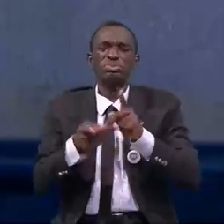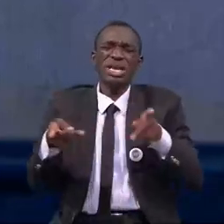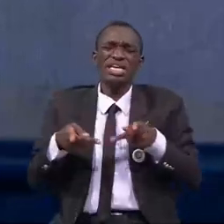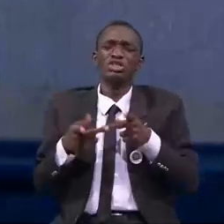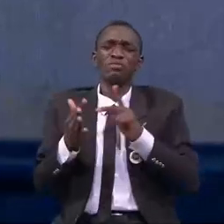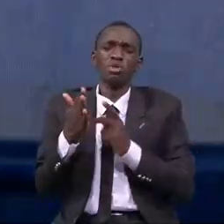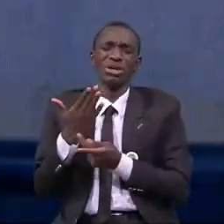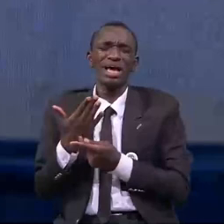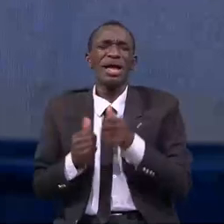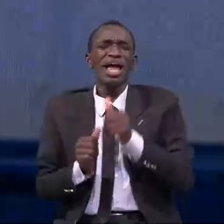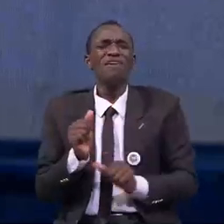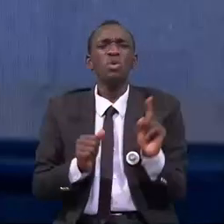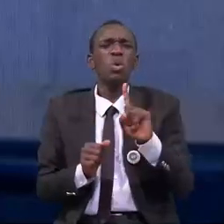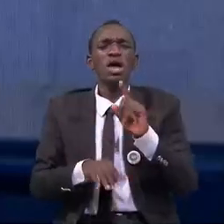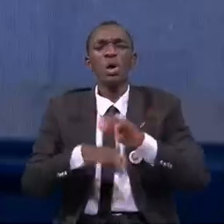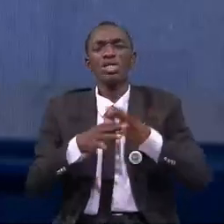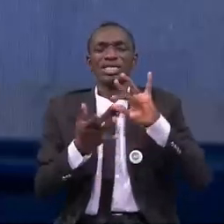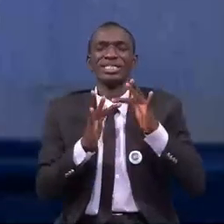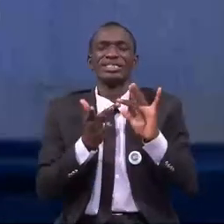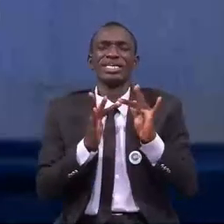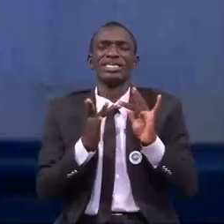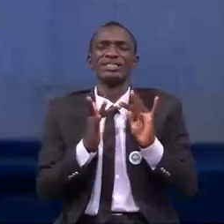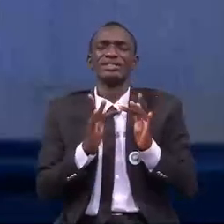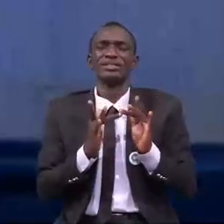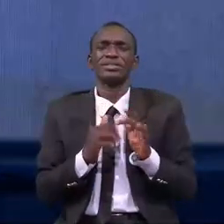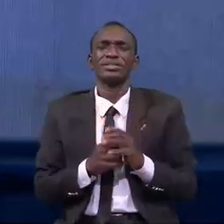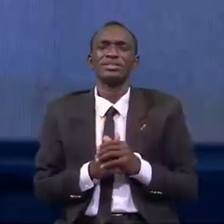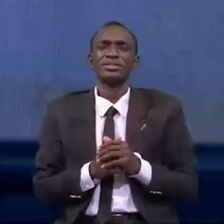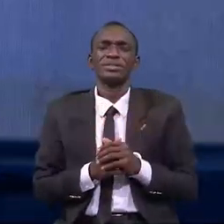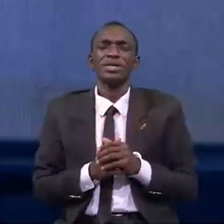partout partout ici partout en